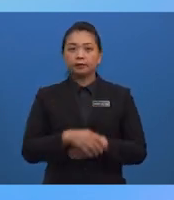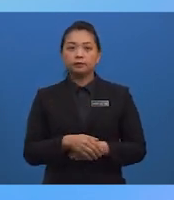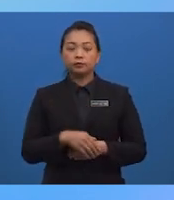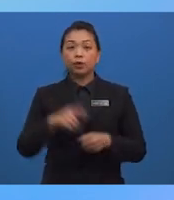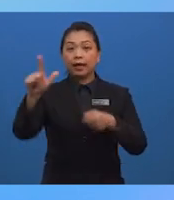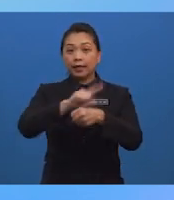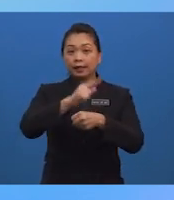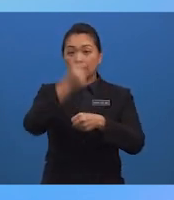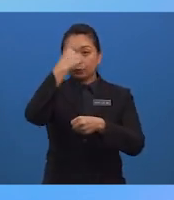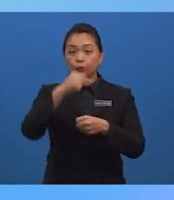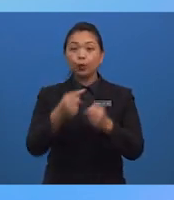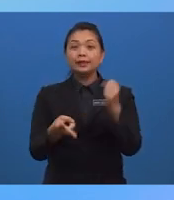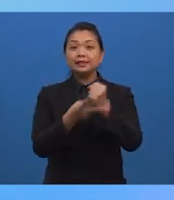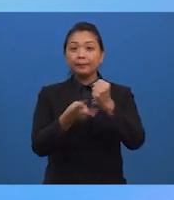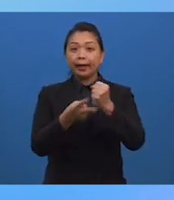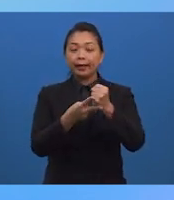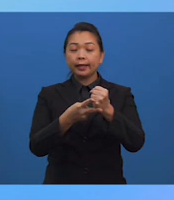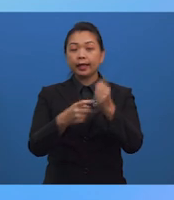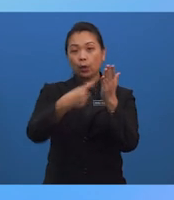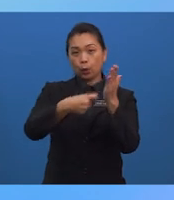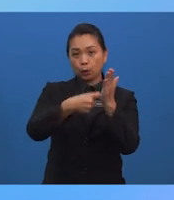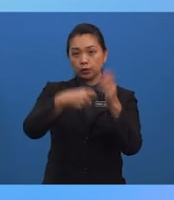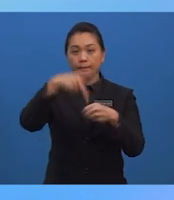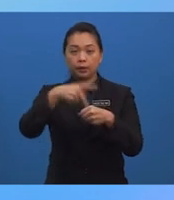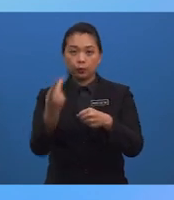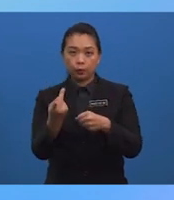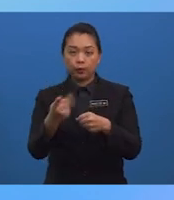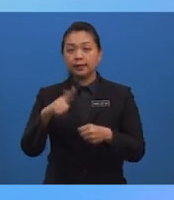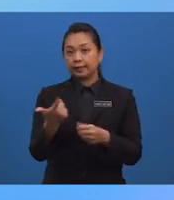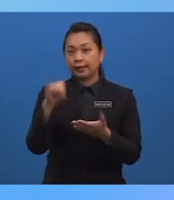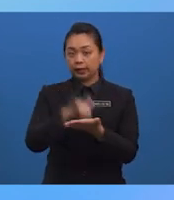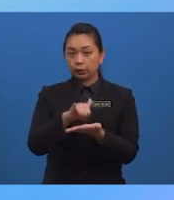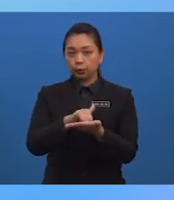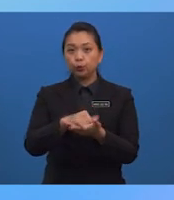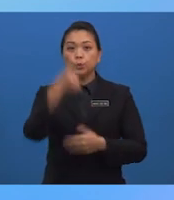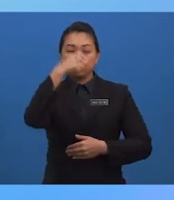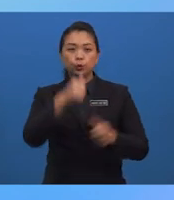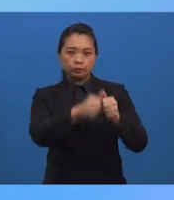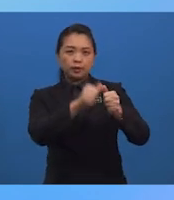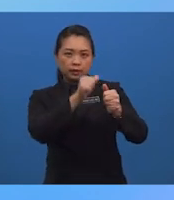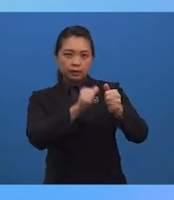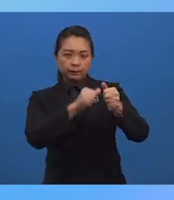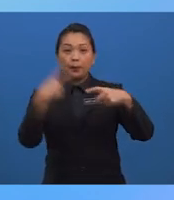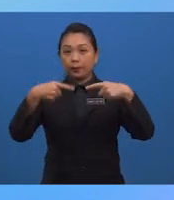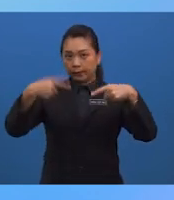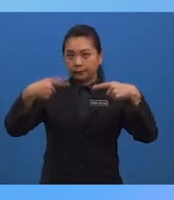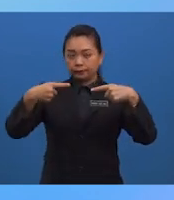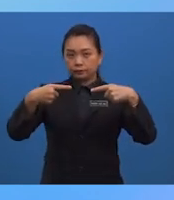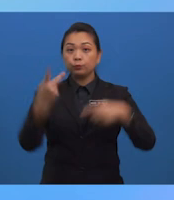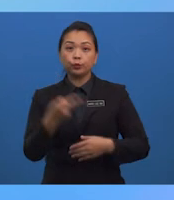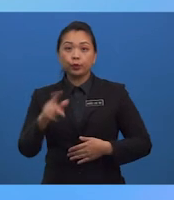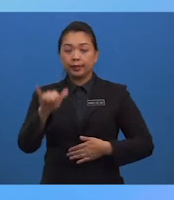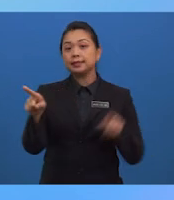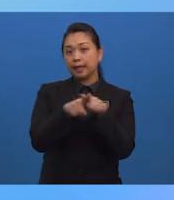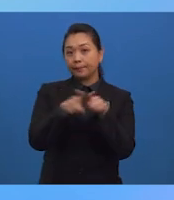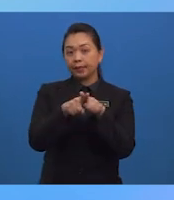bagi menjimatkan kos pengeluaran. Selain itu, untuk mengelakkan persaingan produk yang sama di